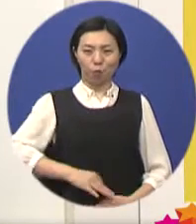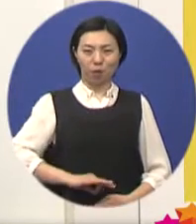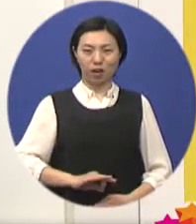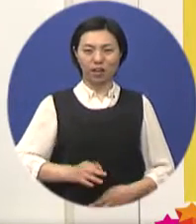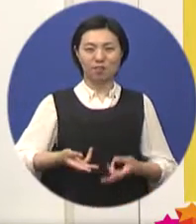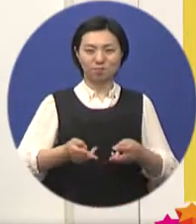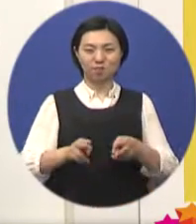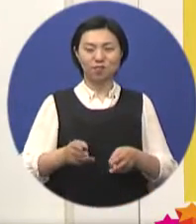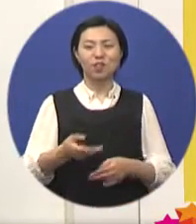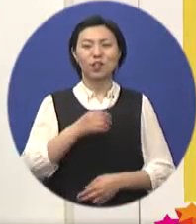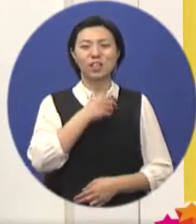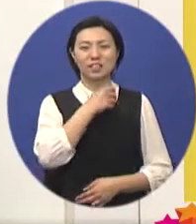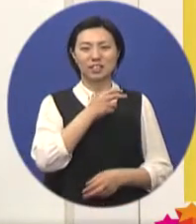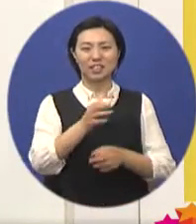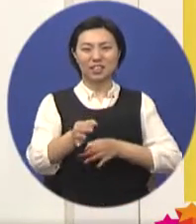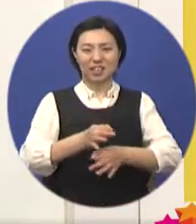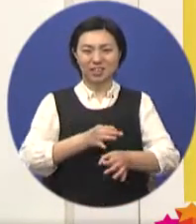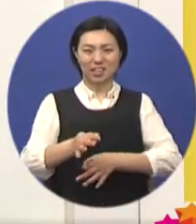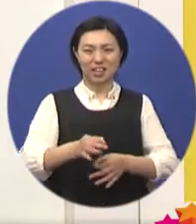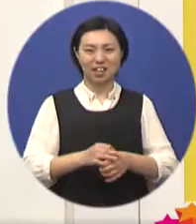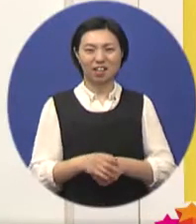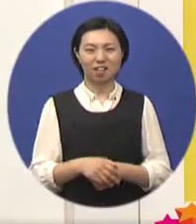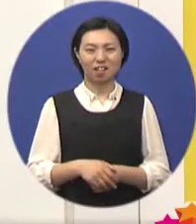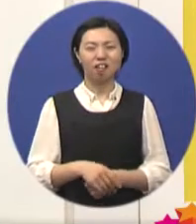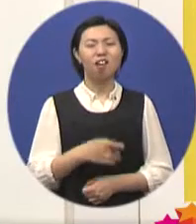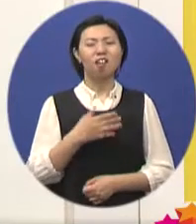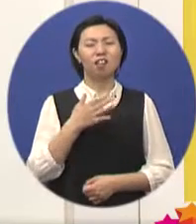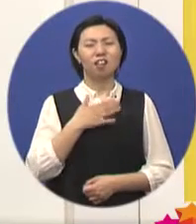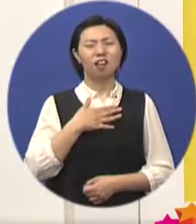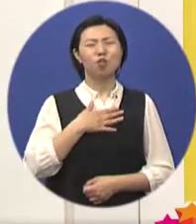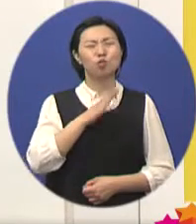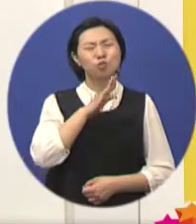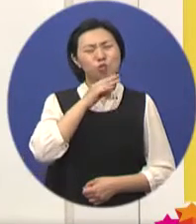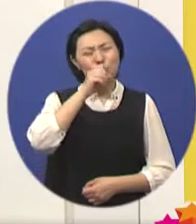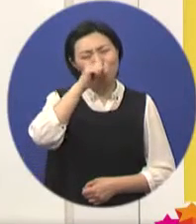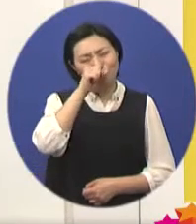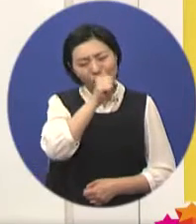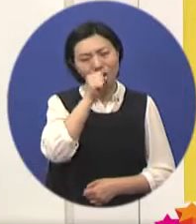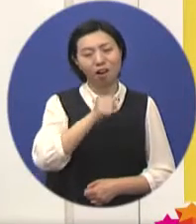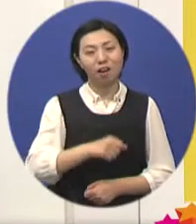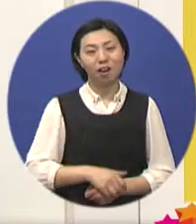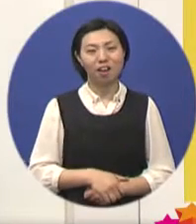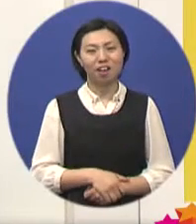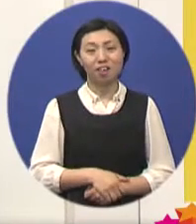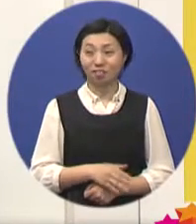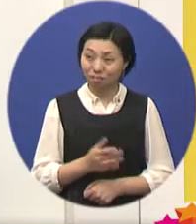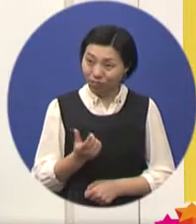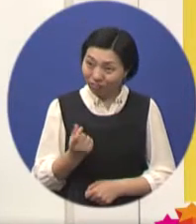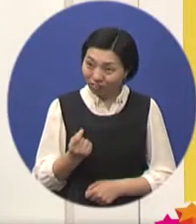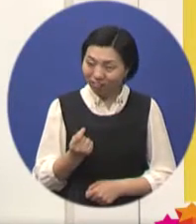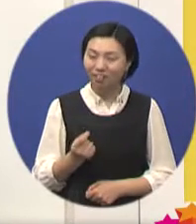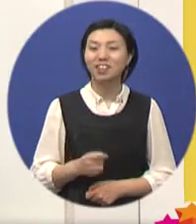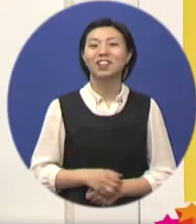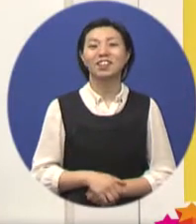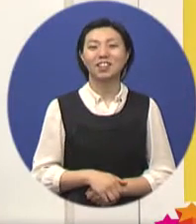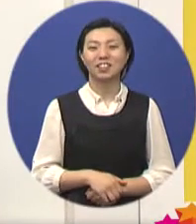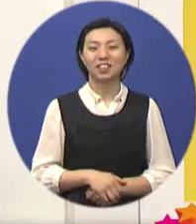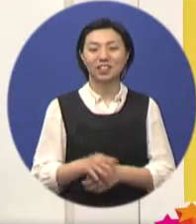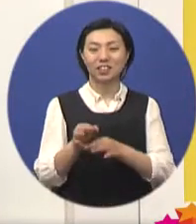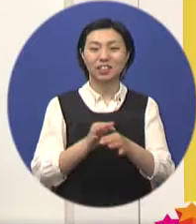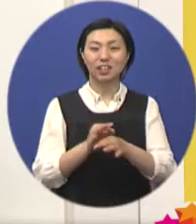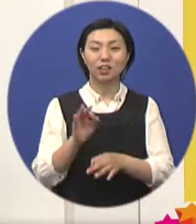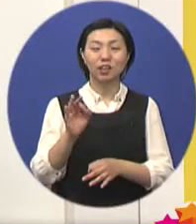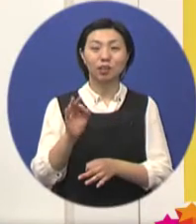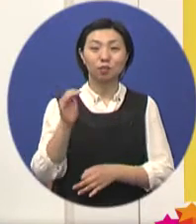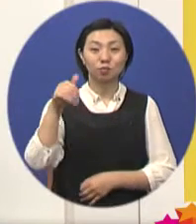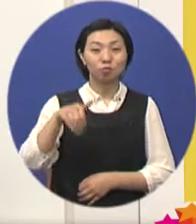아이고, 맛있겠다. 곱창. 점심 안 먹었는데. 나 곱창 너무 좋아해요. 그러세요? 네. 장사는 어떠세요,